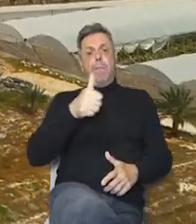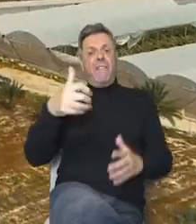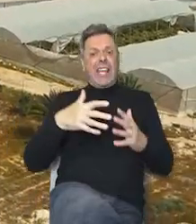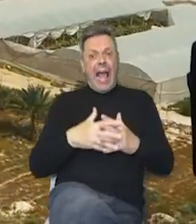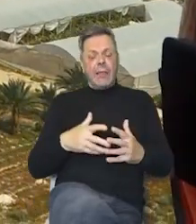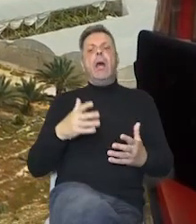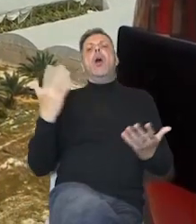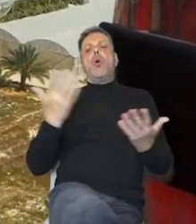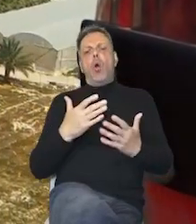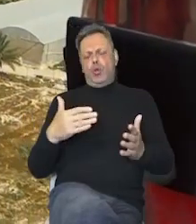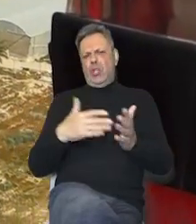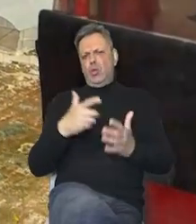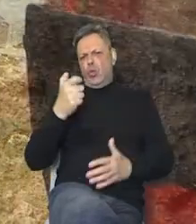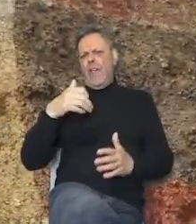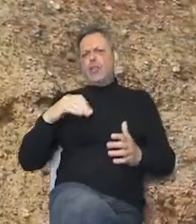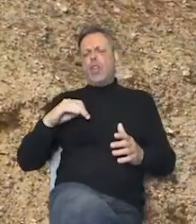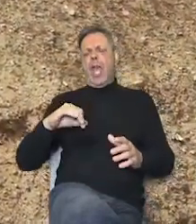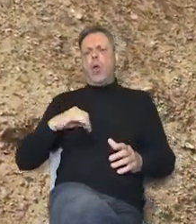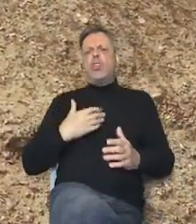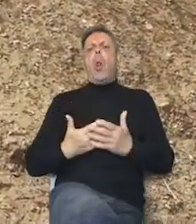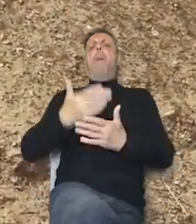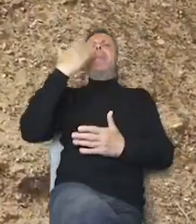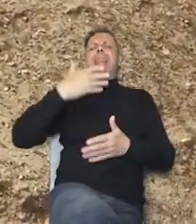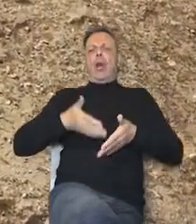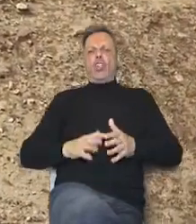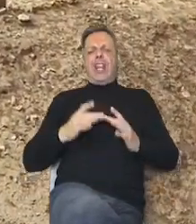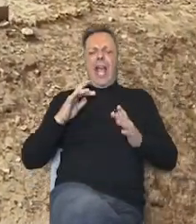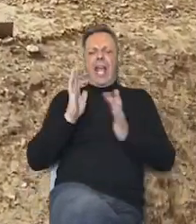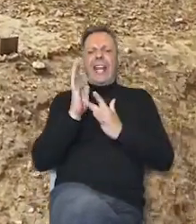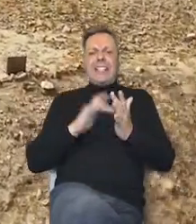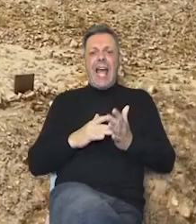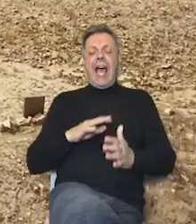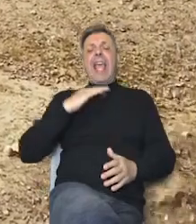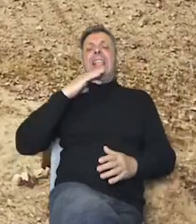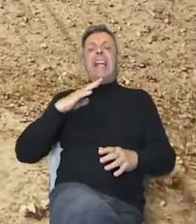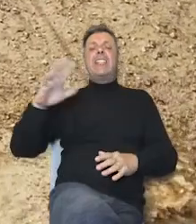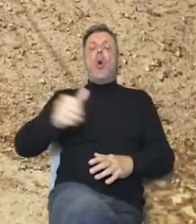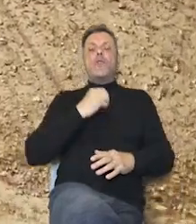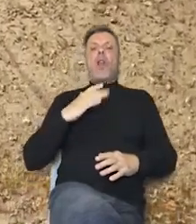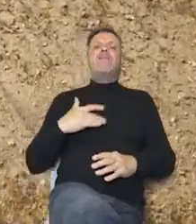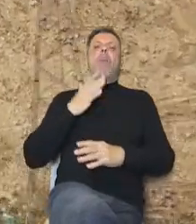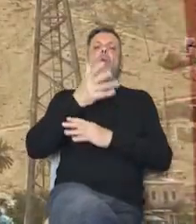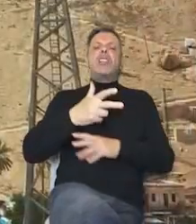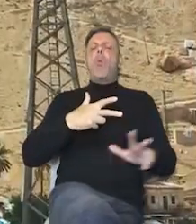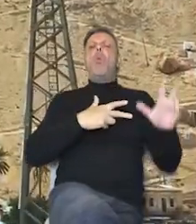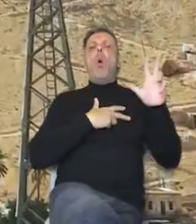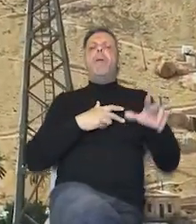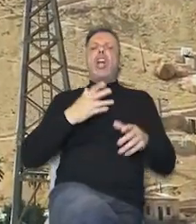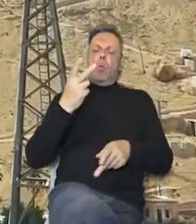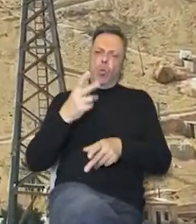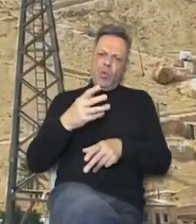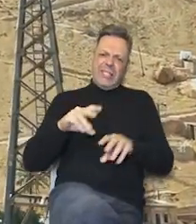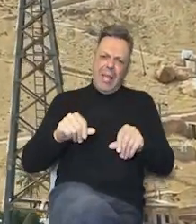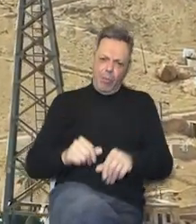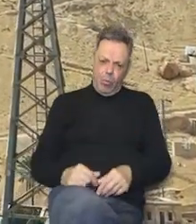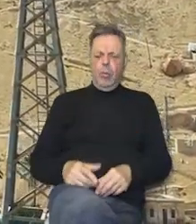Egipta, oko 1200. godine prije naše ere, Izraelci osvojili na svom ulasku u obećanu zemlju pod vodstvom